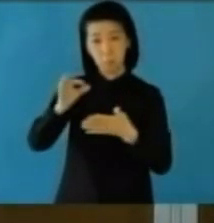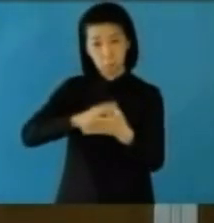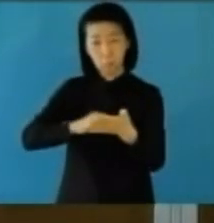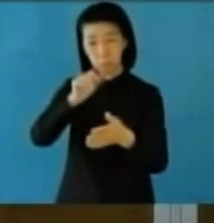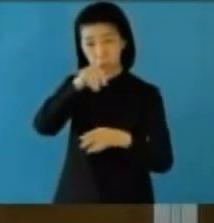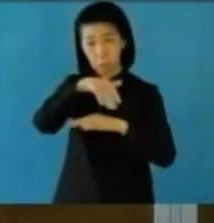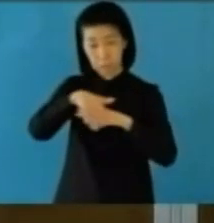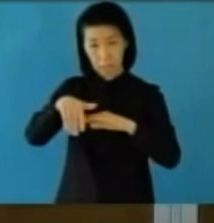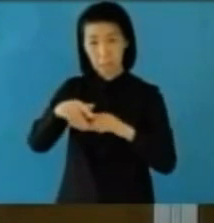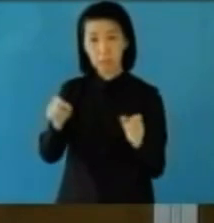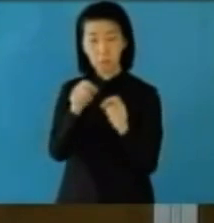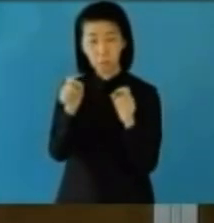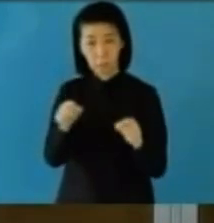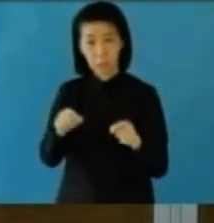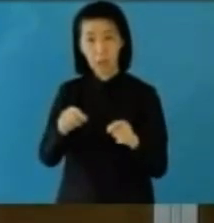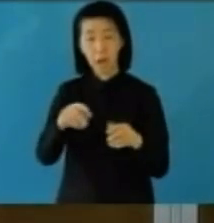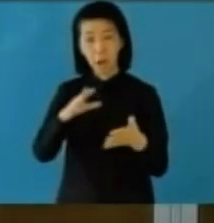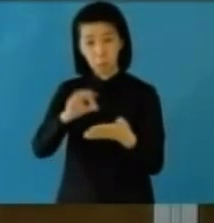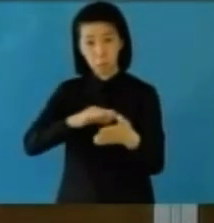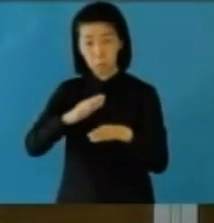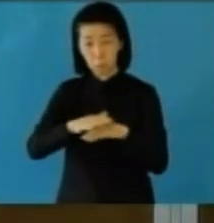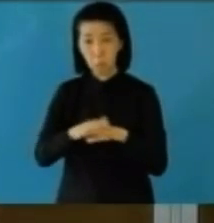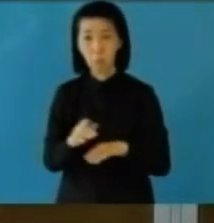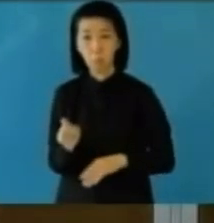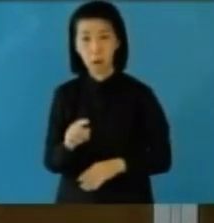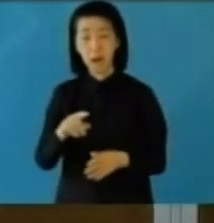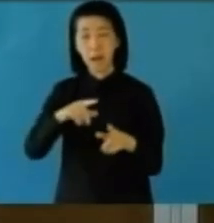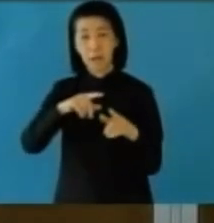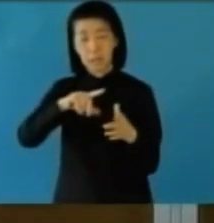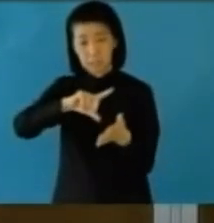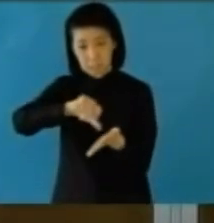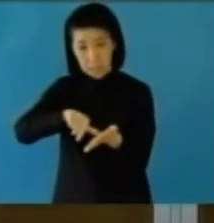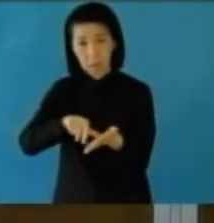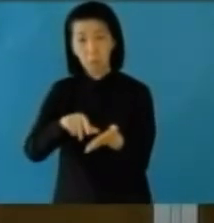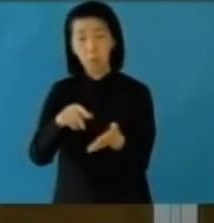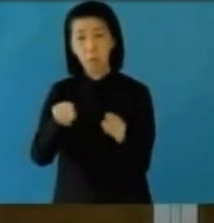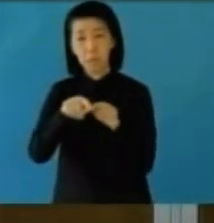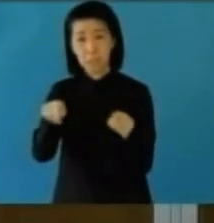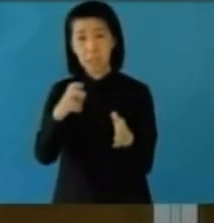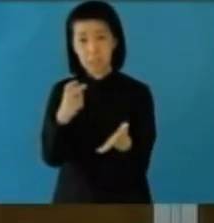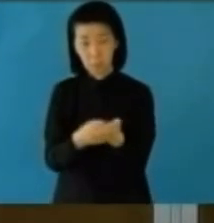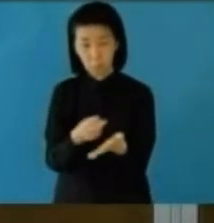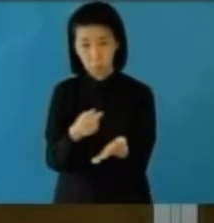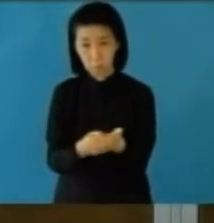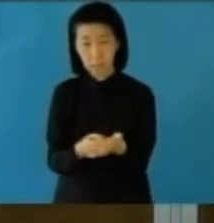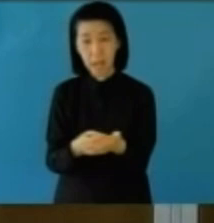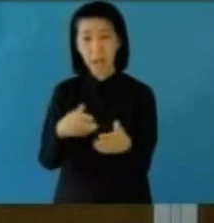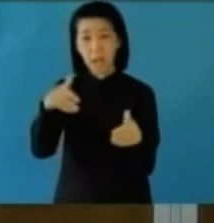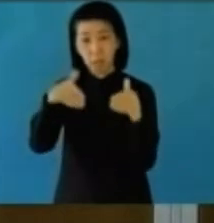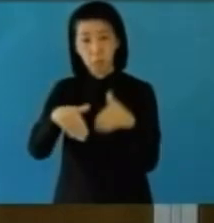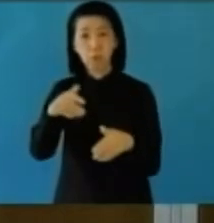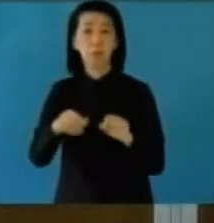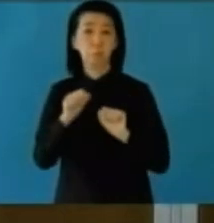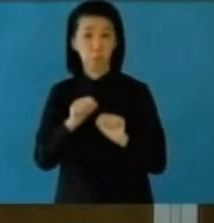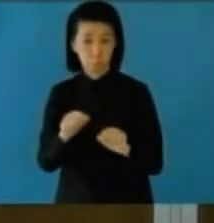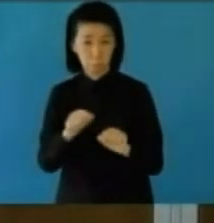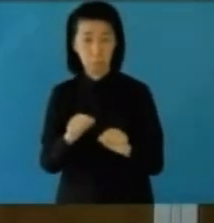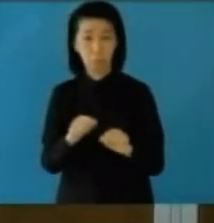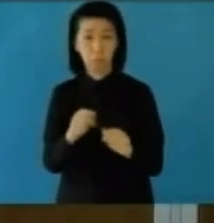果、売却方法につきましては、地方自治法上、一般競争入札が原則とされていること等を踏まえま